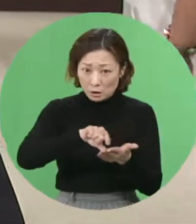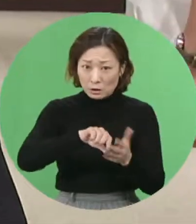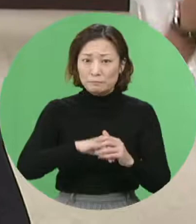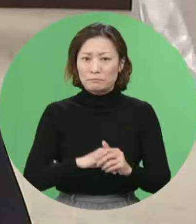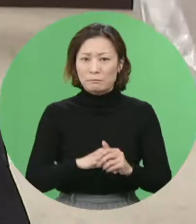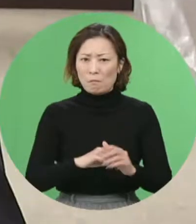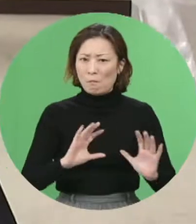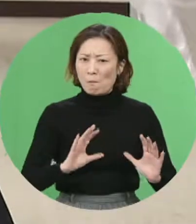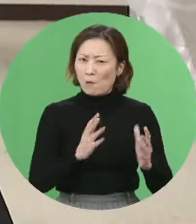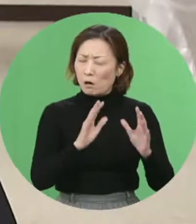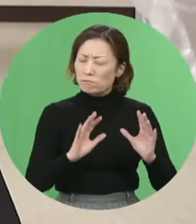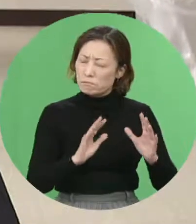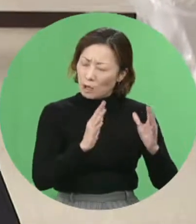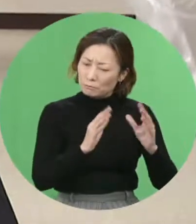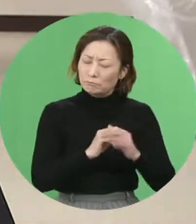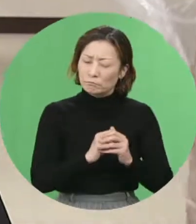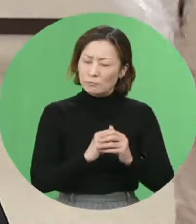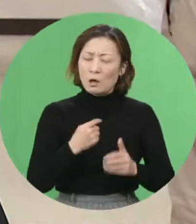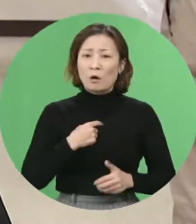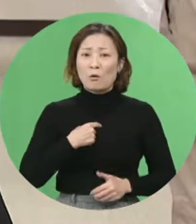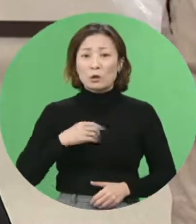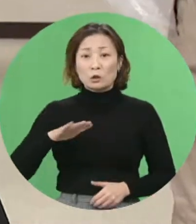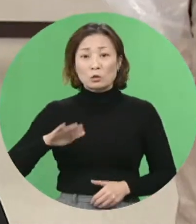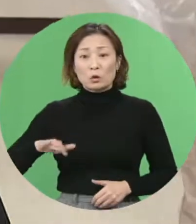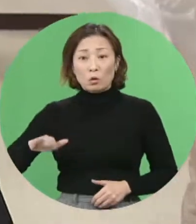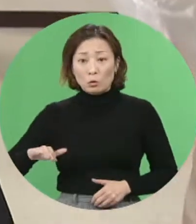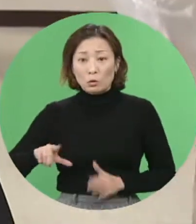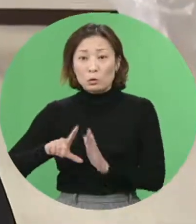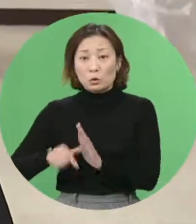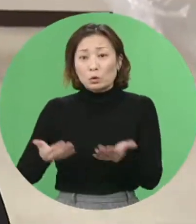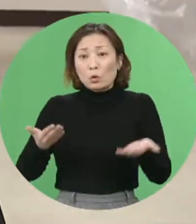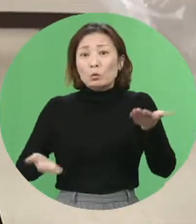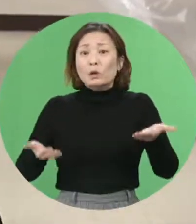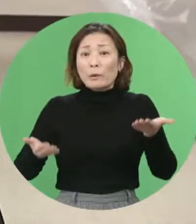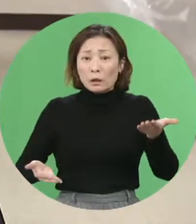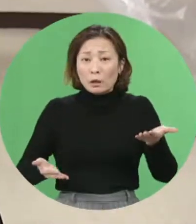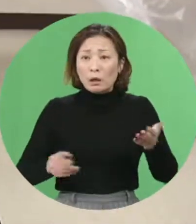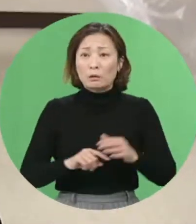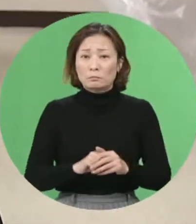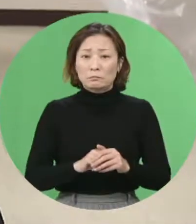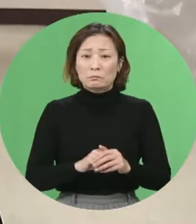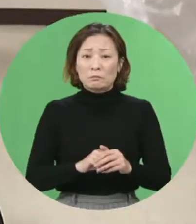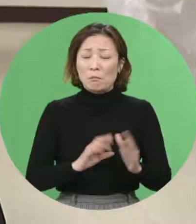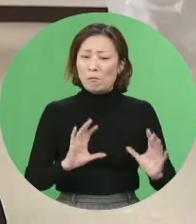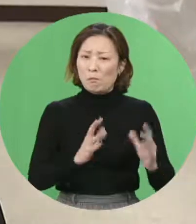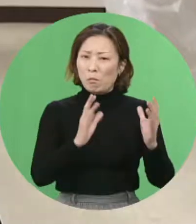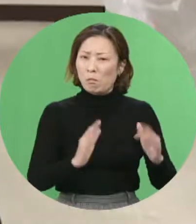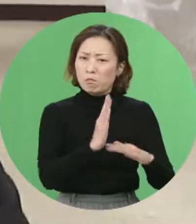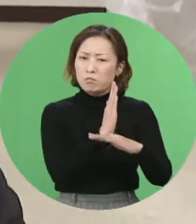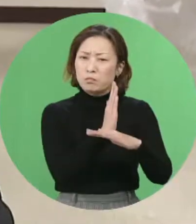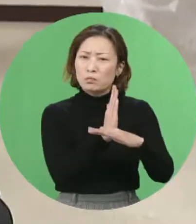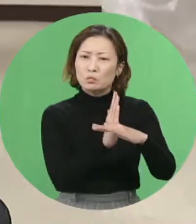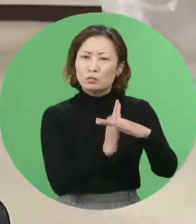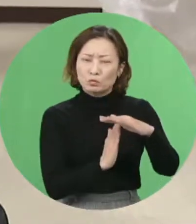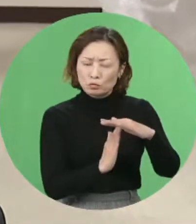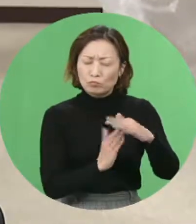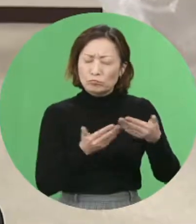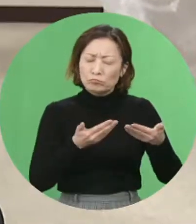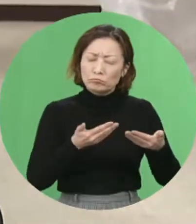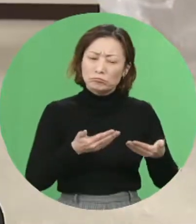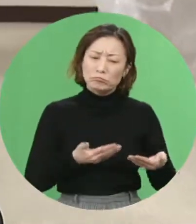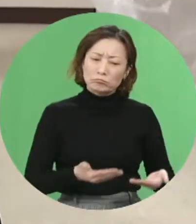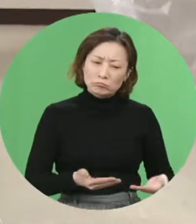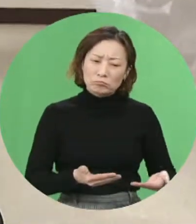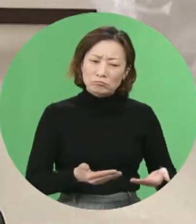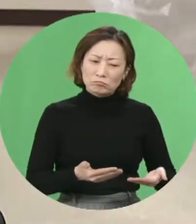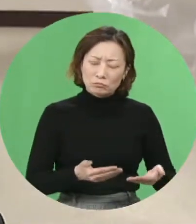とやっぱ盛り上がりが私の子供の頃から見たらちょっと、まあ、ちょっと盛り上がりがちょっとかちょっと落